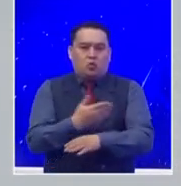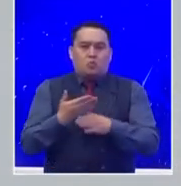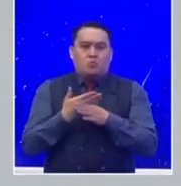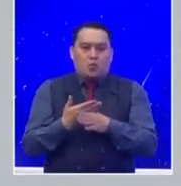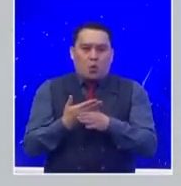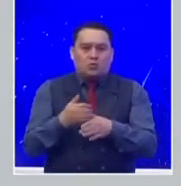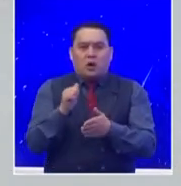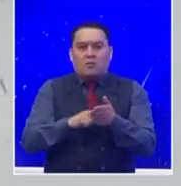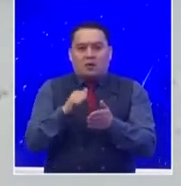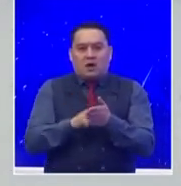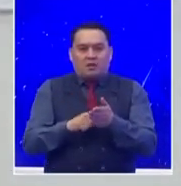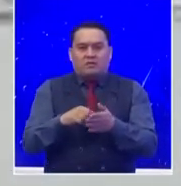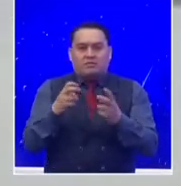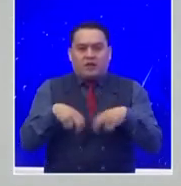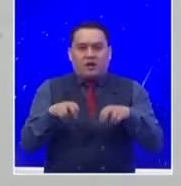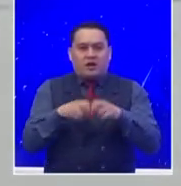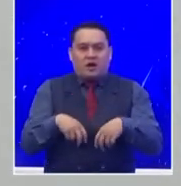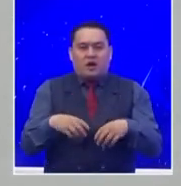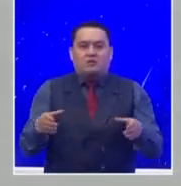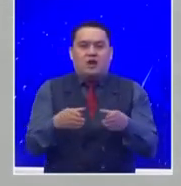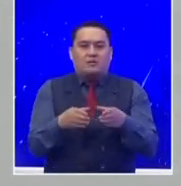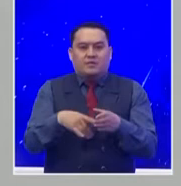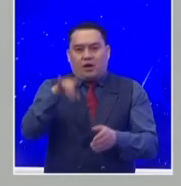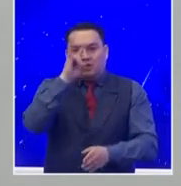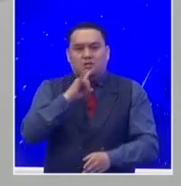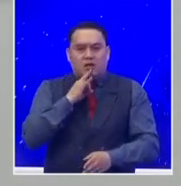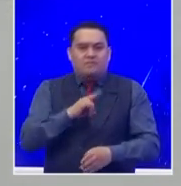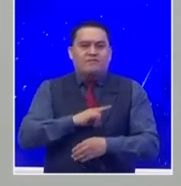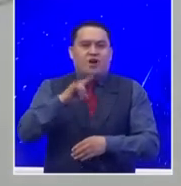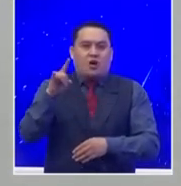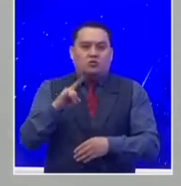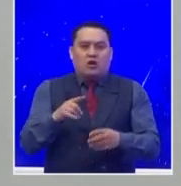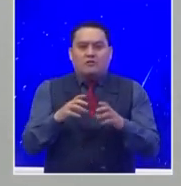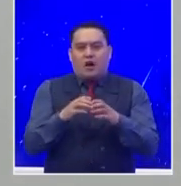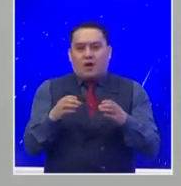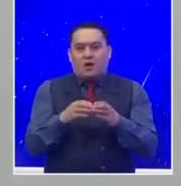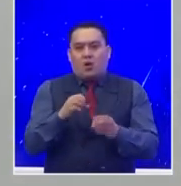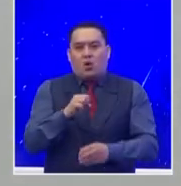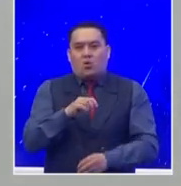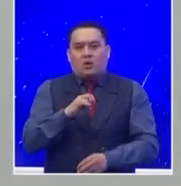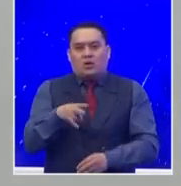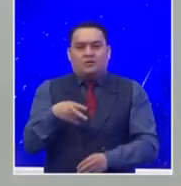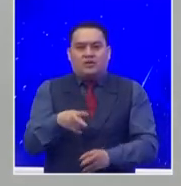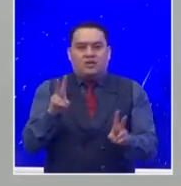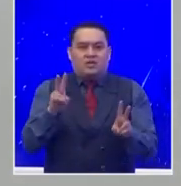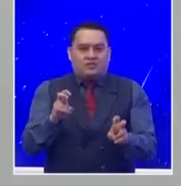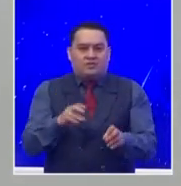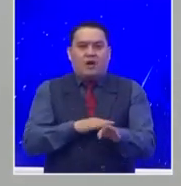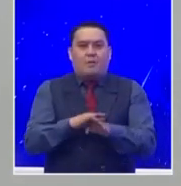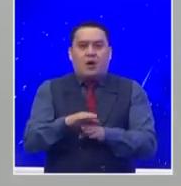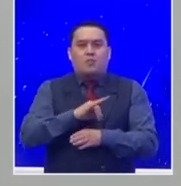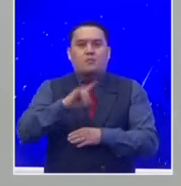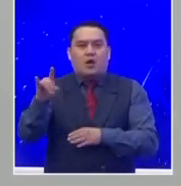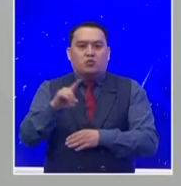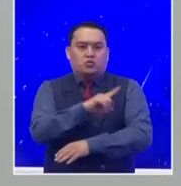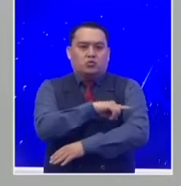помощь. Причины произошедшего выясняет авиационная администрация Казахстана. Воздушное судно авиакомпании «Орлан-2000» выполняло